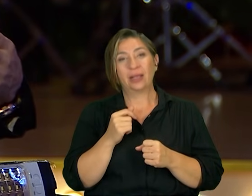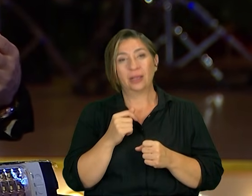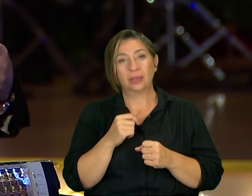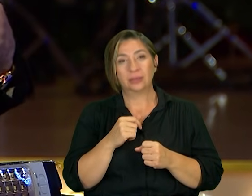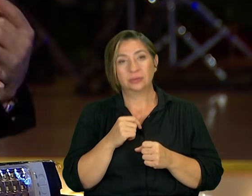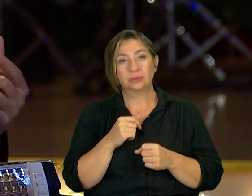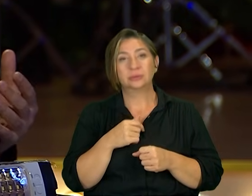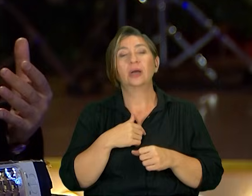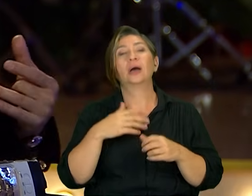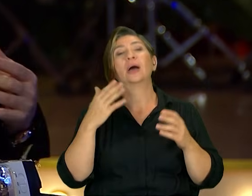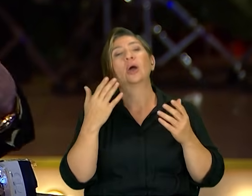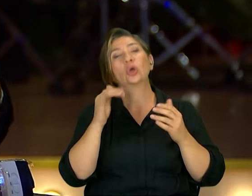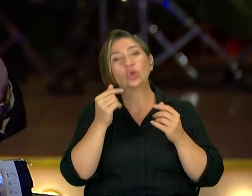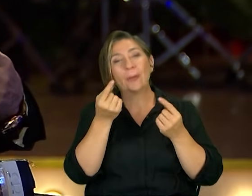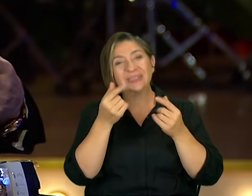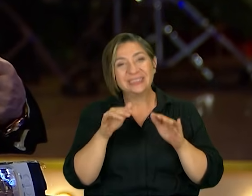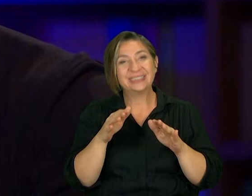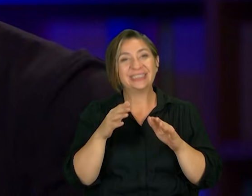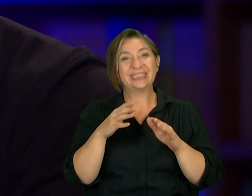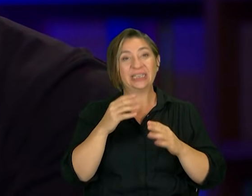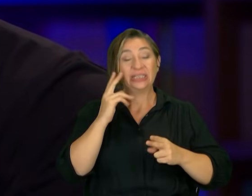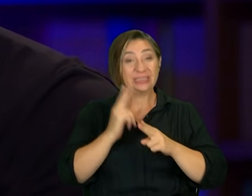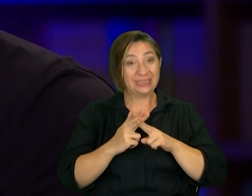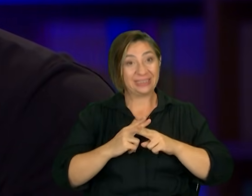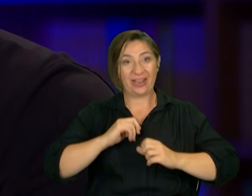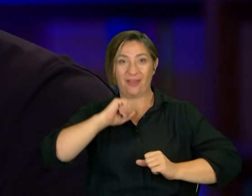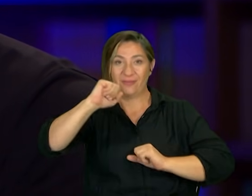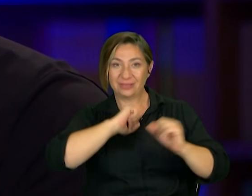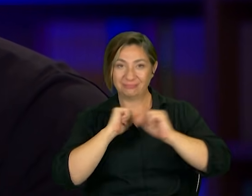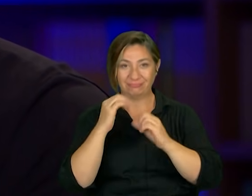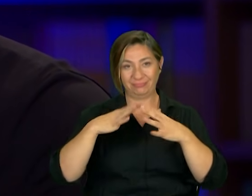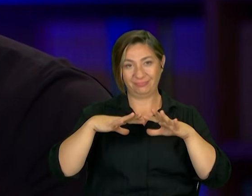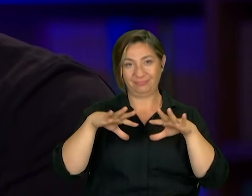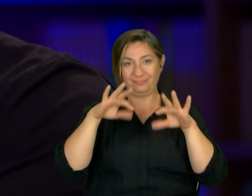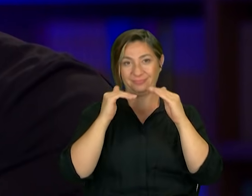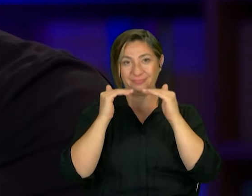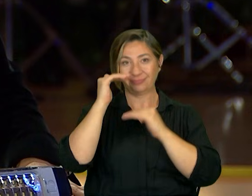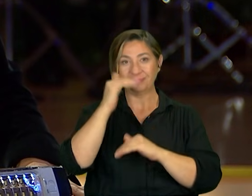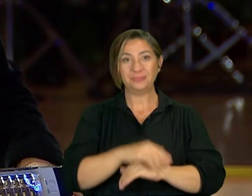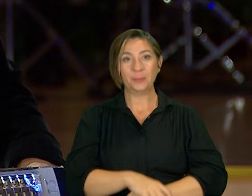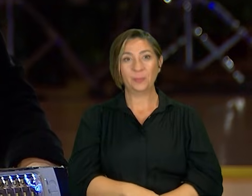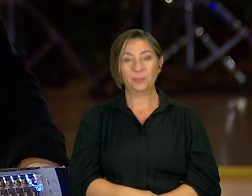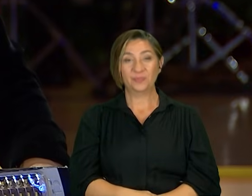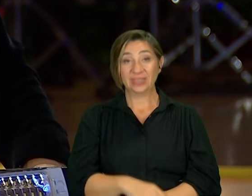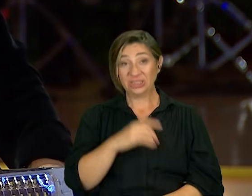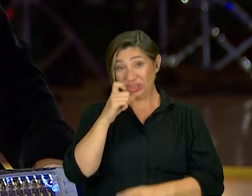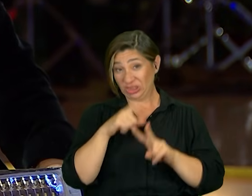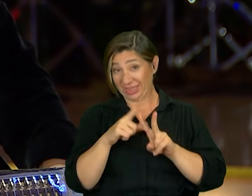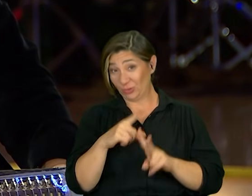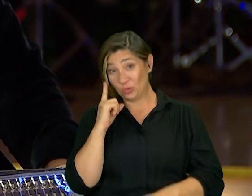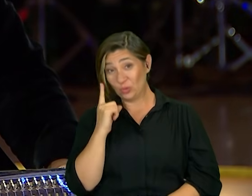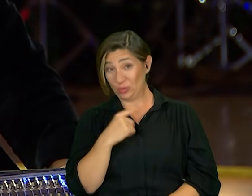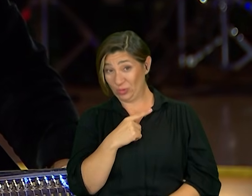vereceksiniz, dengeniz tabii daha iyi olacak. Tabii biraz var ama... Hızınız, refleksleriniz artacak. Refleksler artacak. Kesinlikle, kesinlikle. Can duydun.